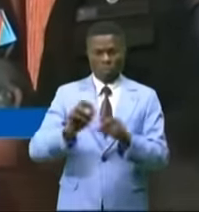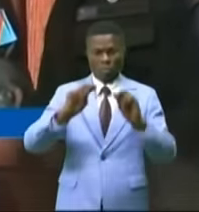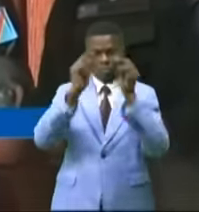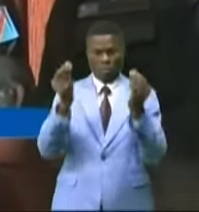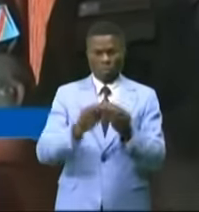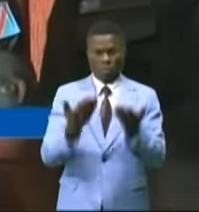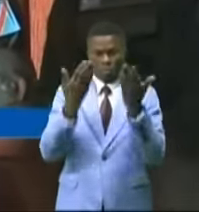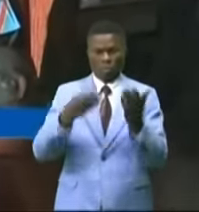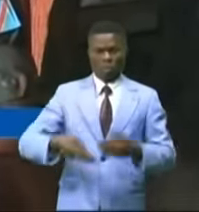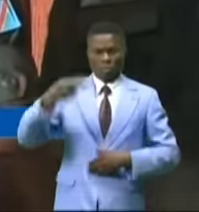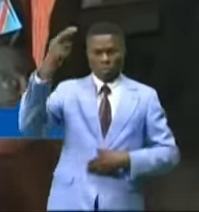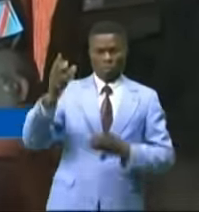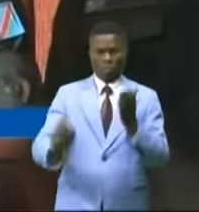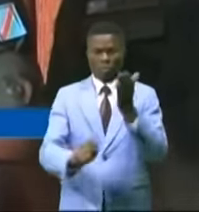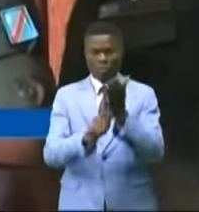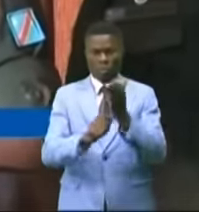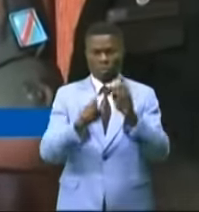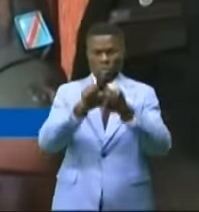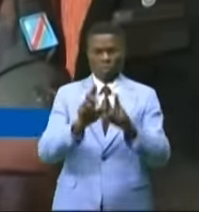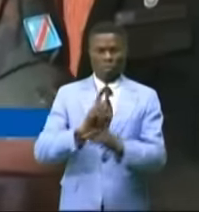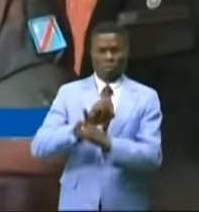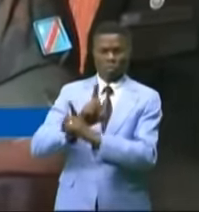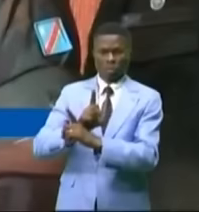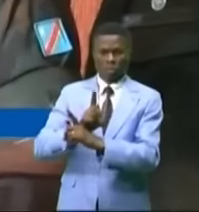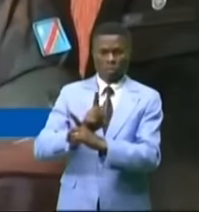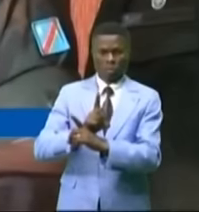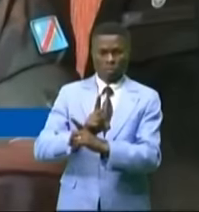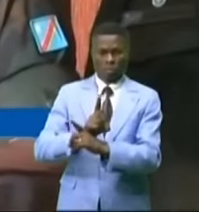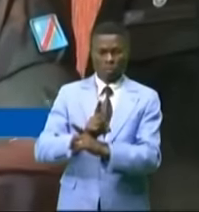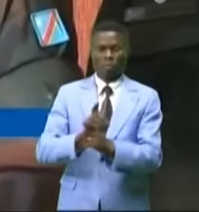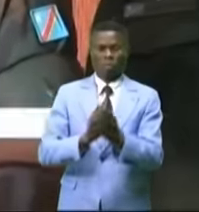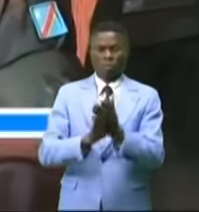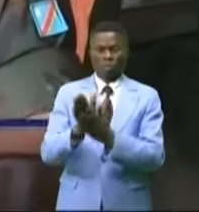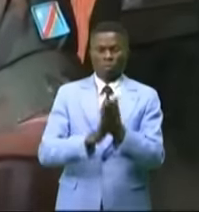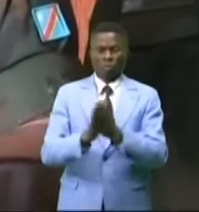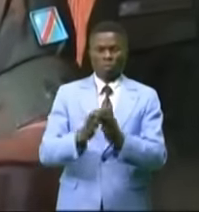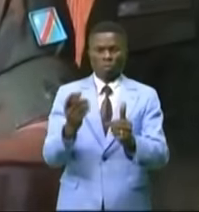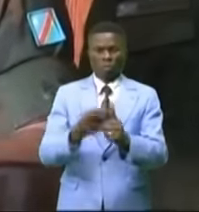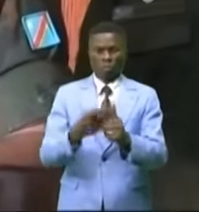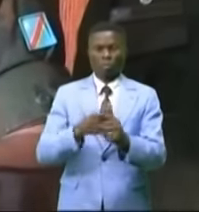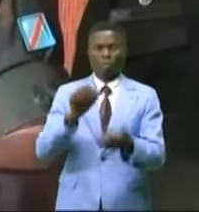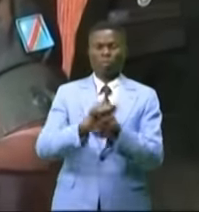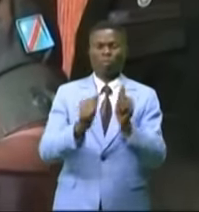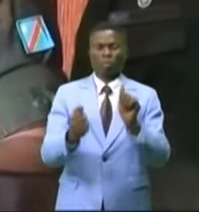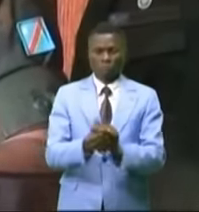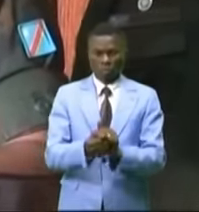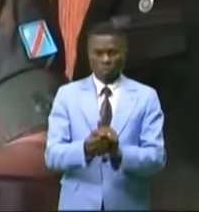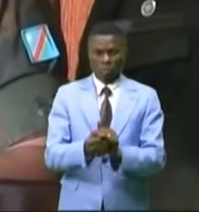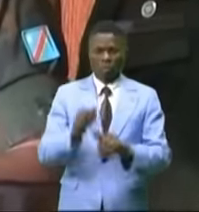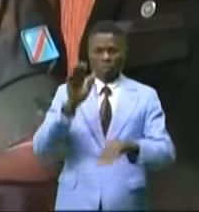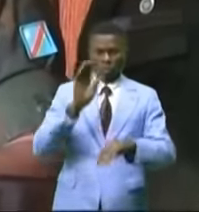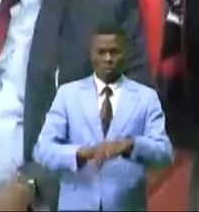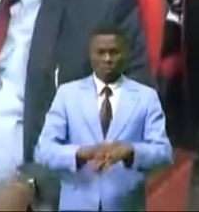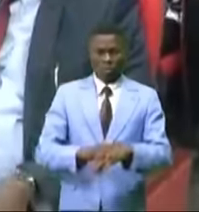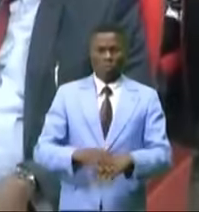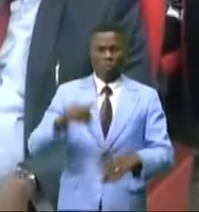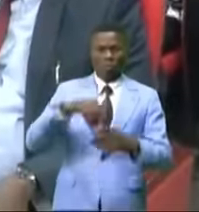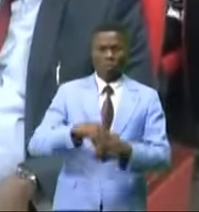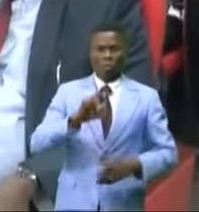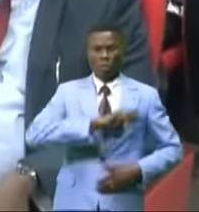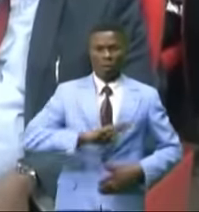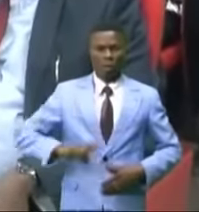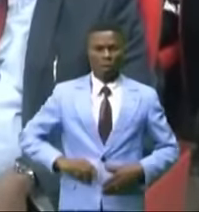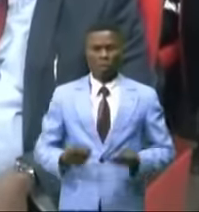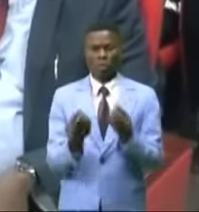hautes études des stratégies et des défenses rime donc avec la situation qui prévaut en République démocratique